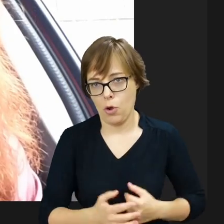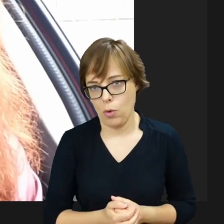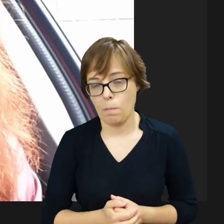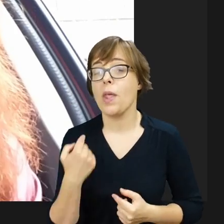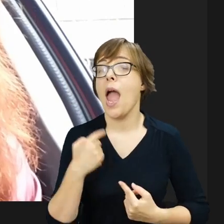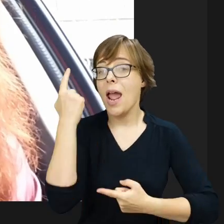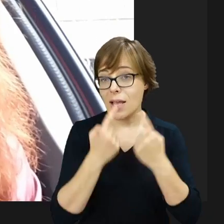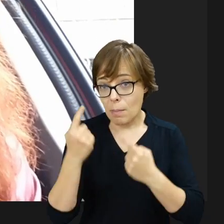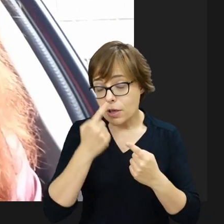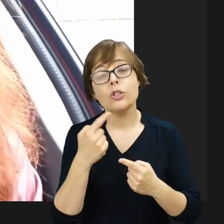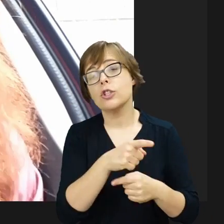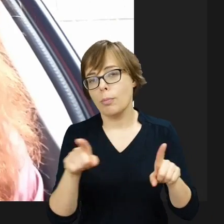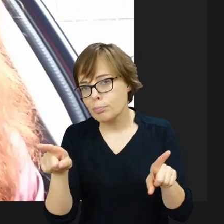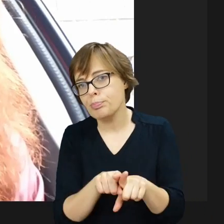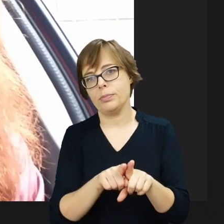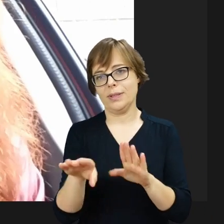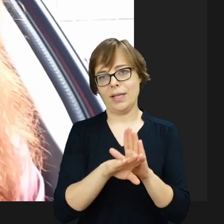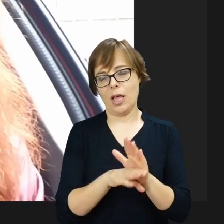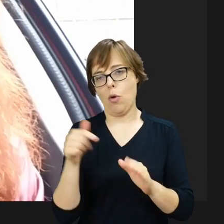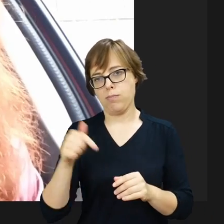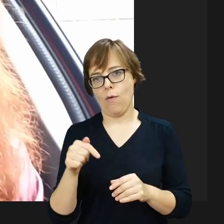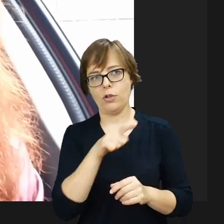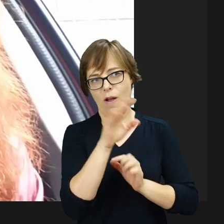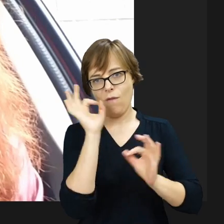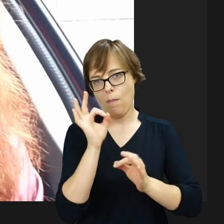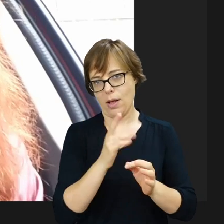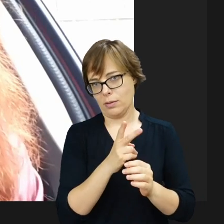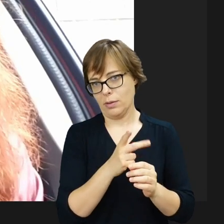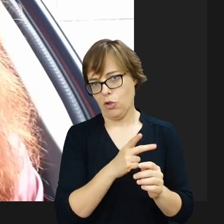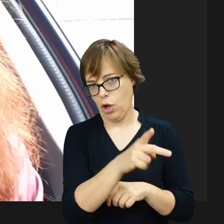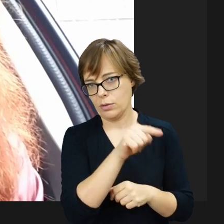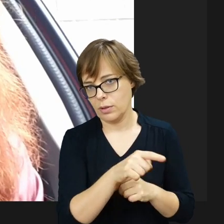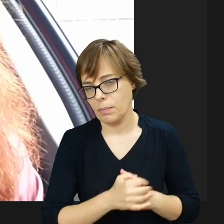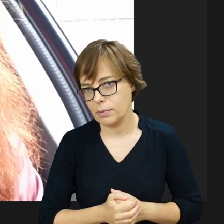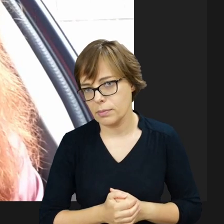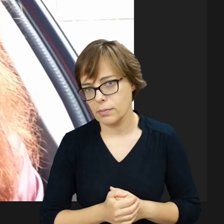o działaniach władzy publicznej i tak dalej, także w tej ustawie